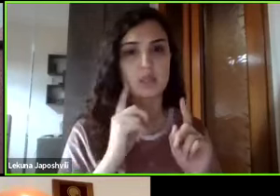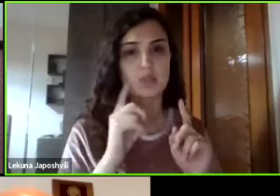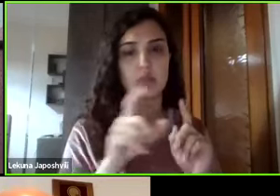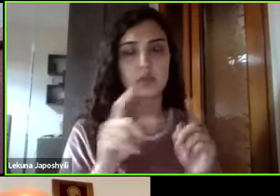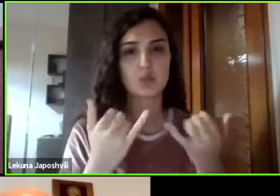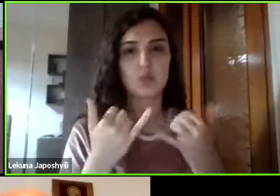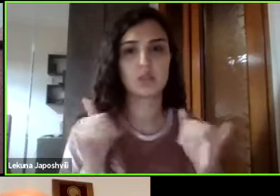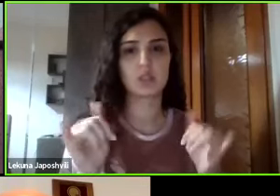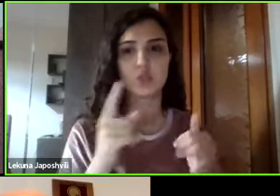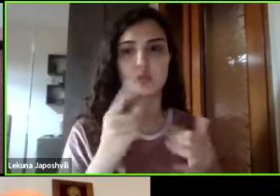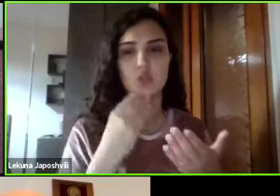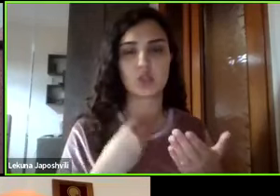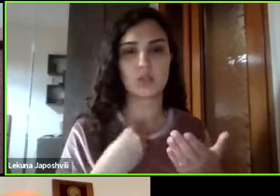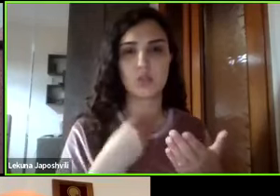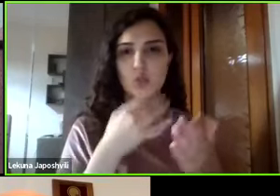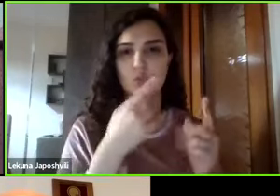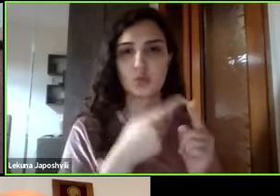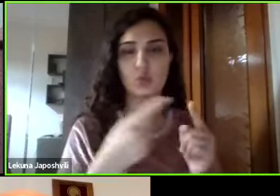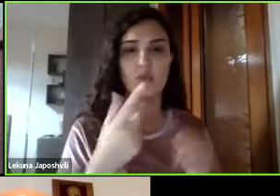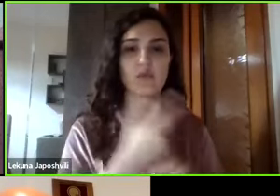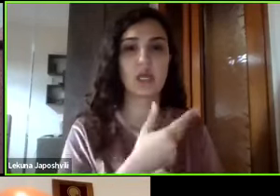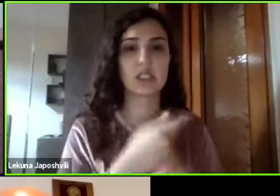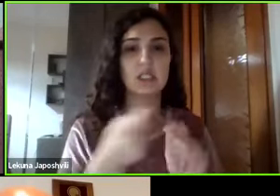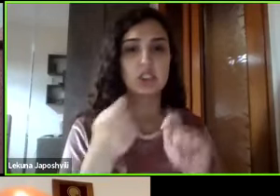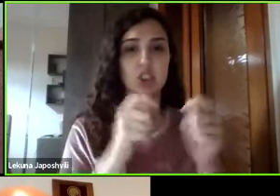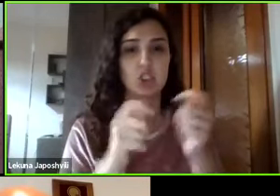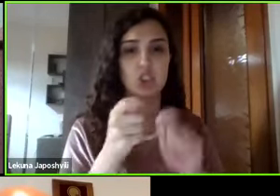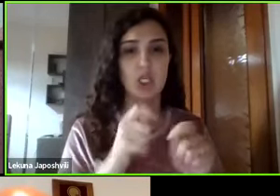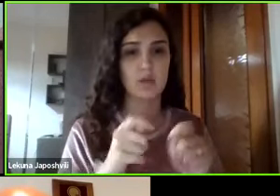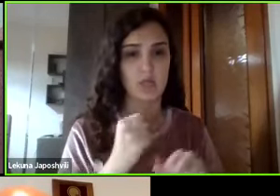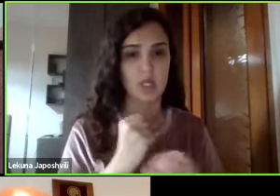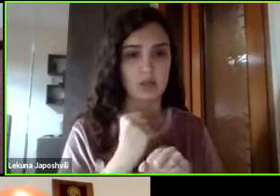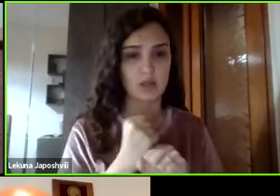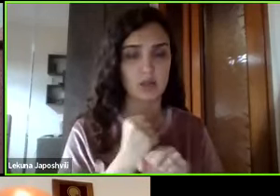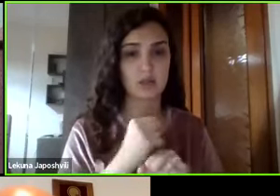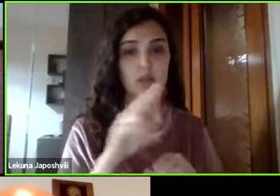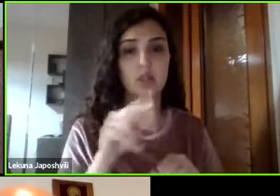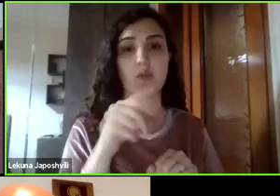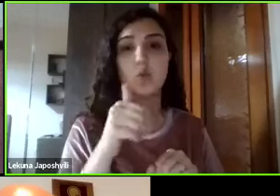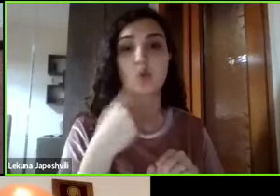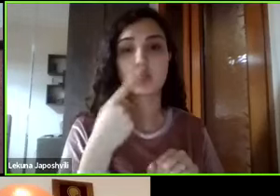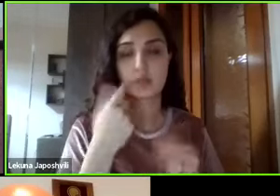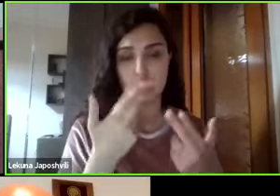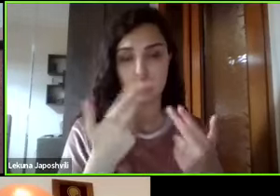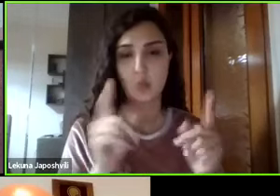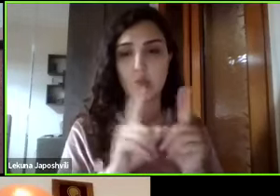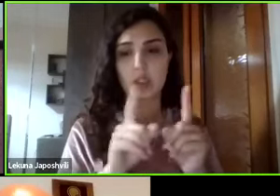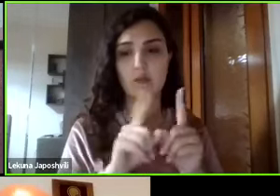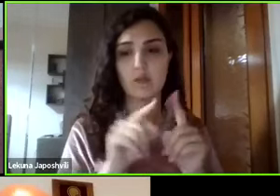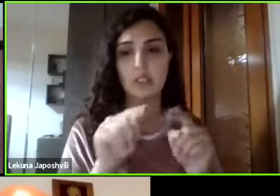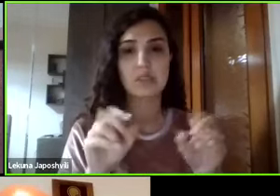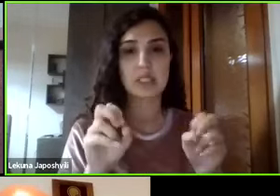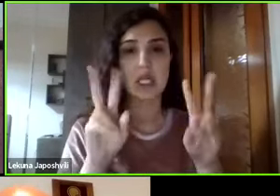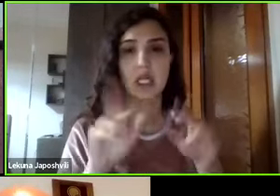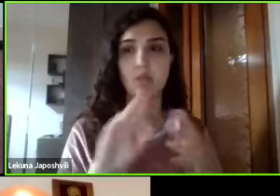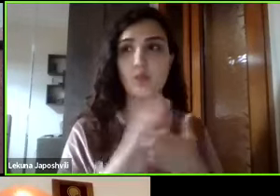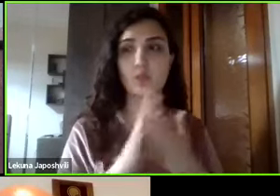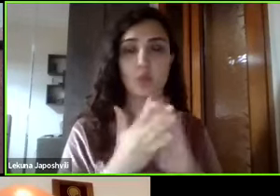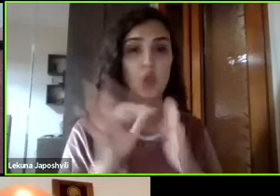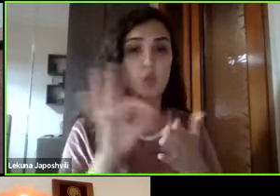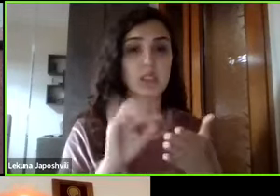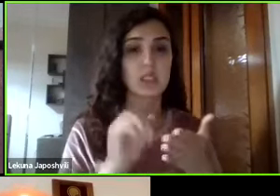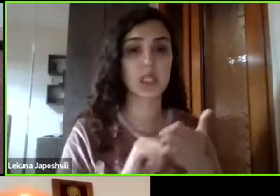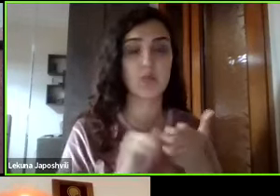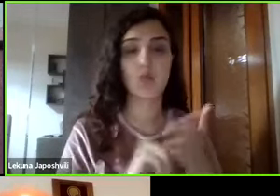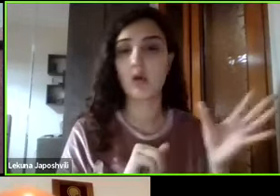zis, mi-a zis, mi-a zis, mi-a zis, mi-a zis, mi-a zis, mi-a zis, mi-a zis, mi-a zis, mi-a zis,